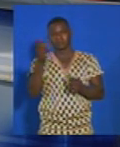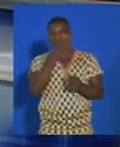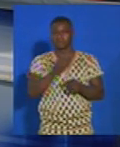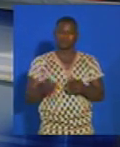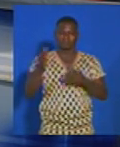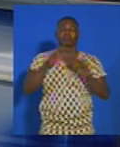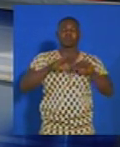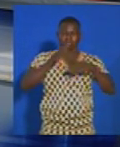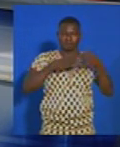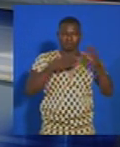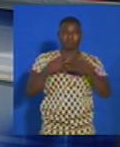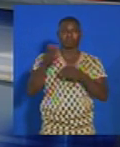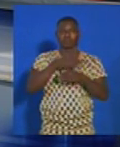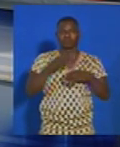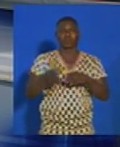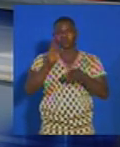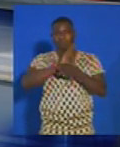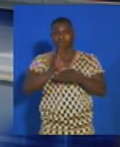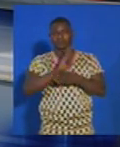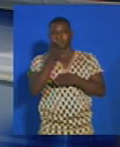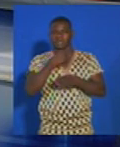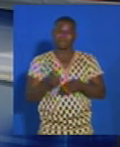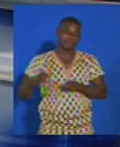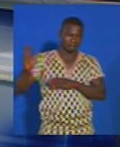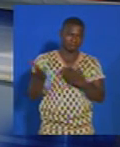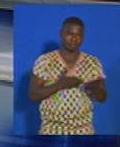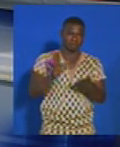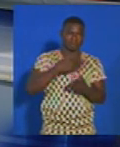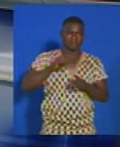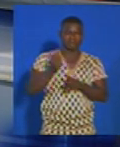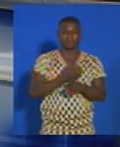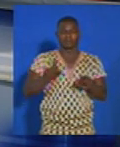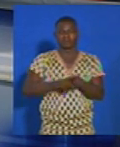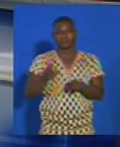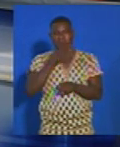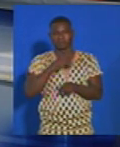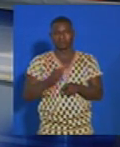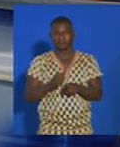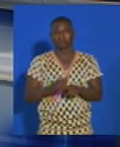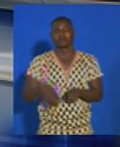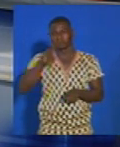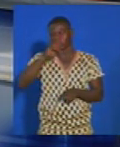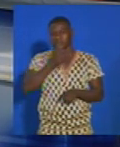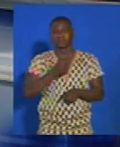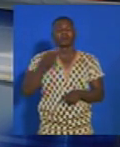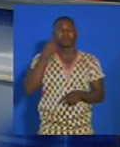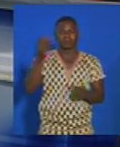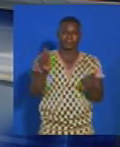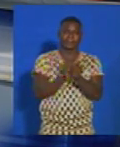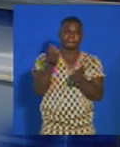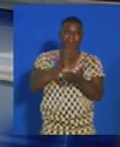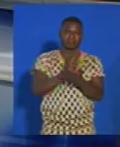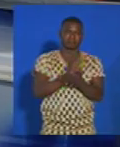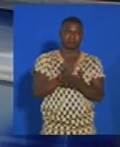vidéo avec le téléphone en utilisant les applications telles que KineMaster et PowerDirector. Gérard Vincent